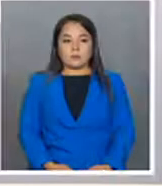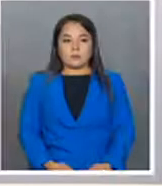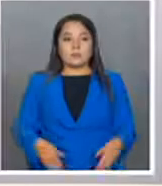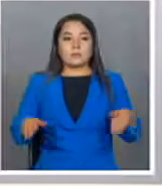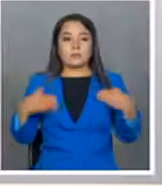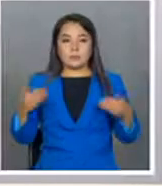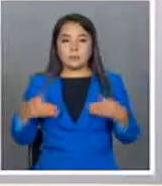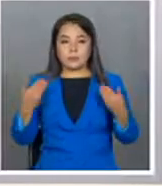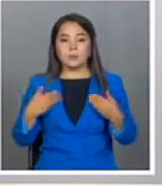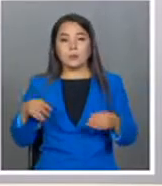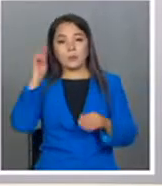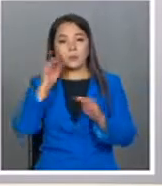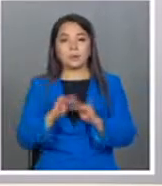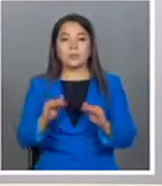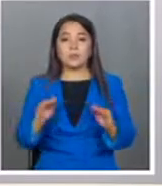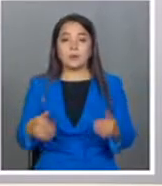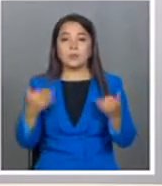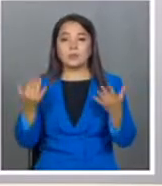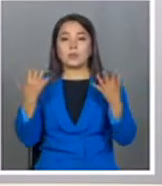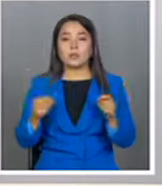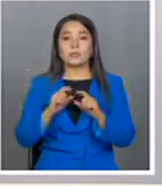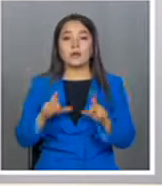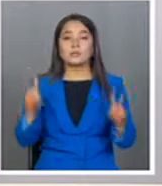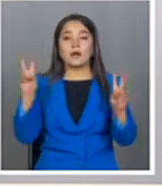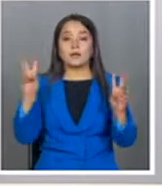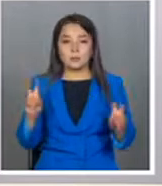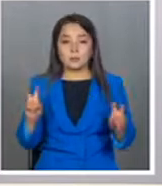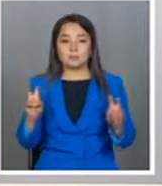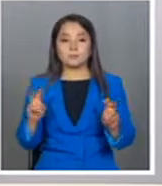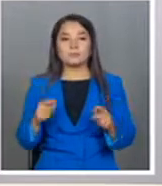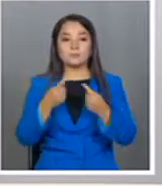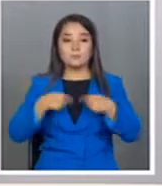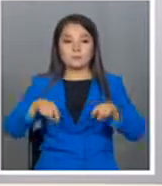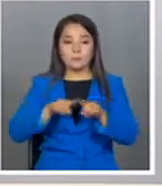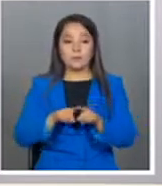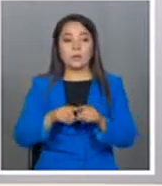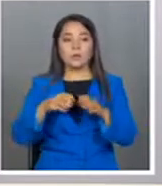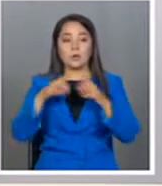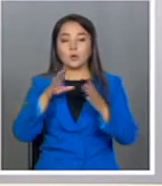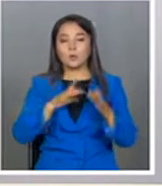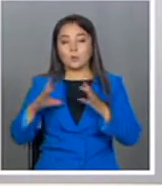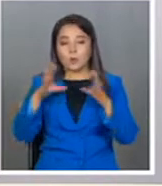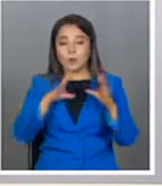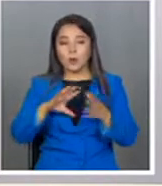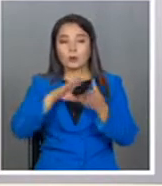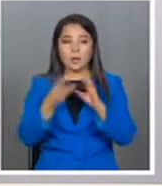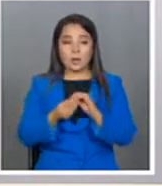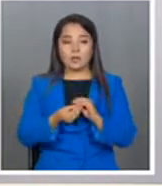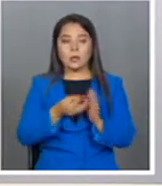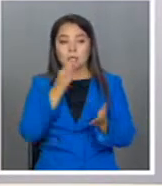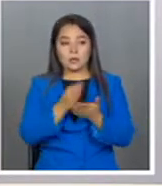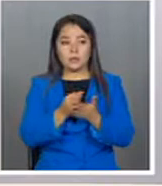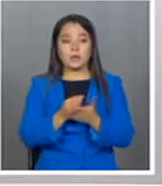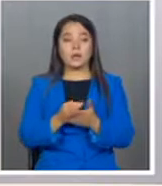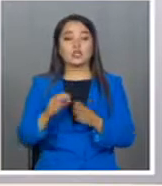Сәлеметсіздер ме, оқушылар? Бүгінгі сабақтың тақырыбы шеңбердің ұзындығы, дөңгелектің ауданы,